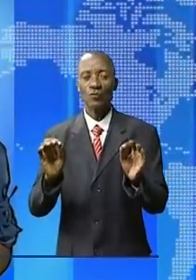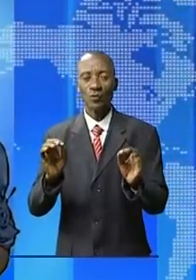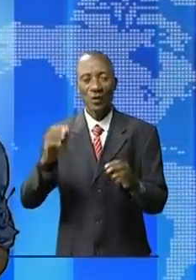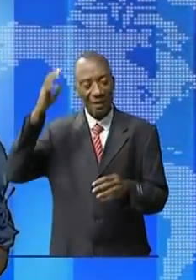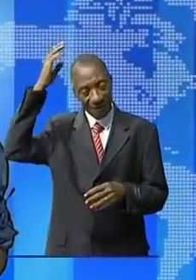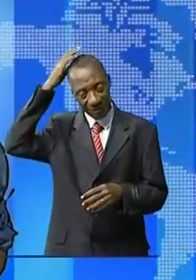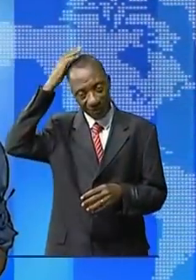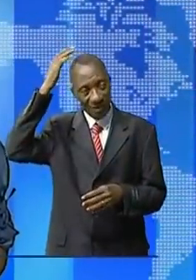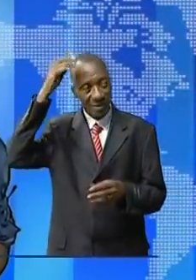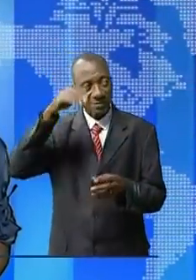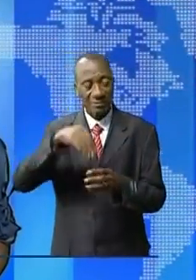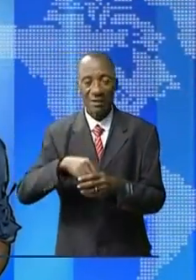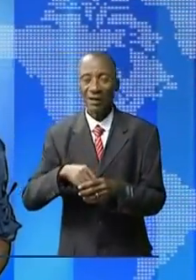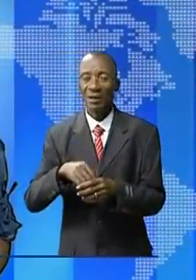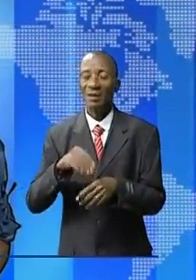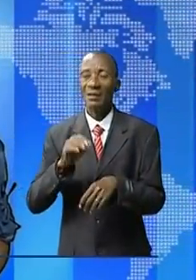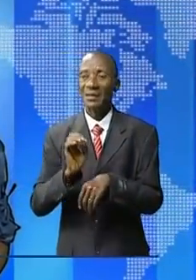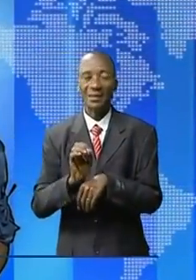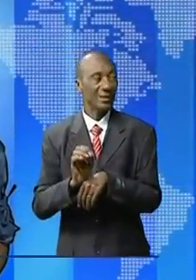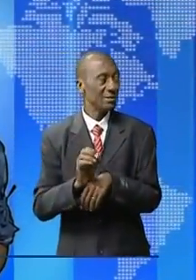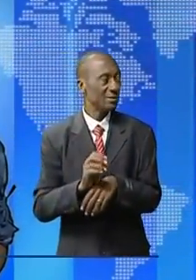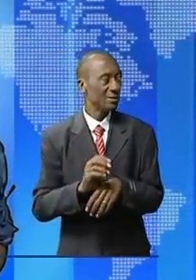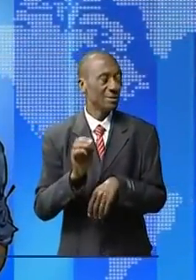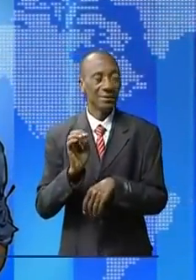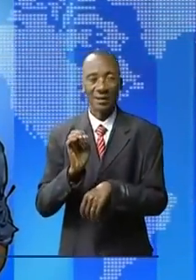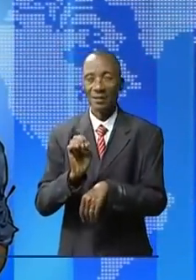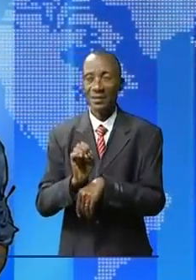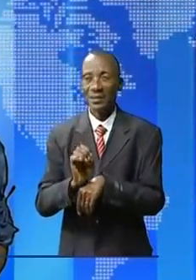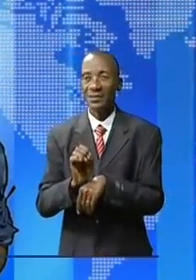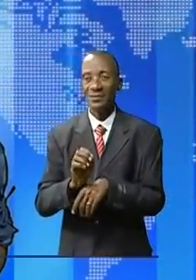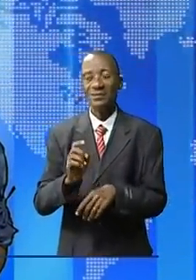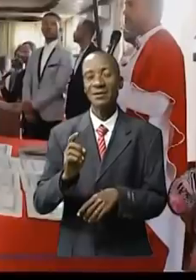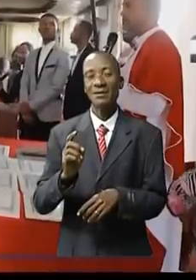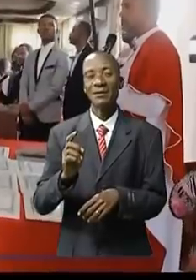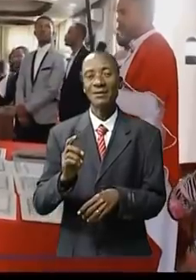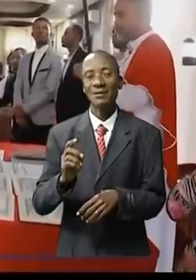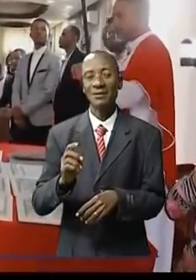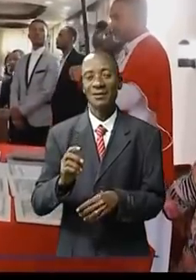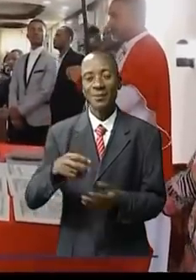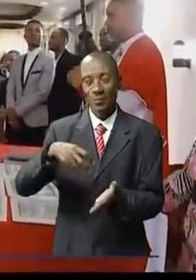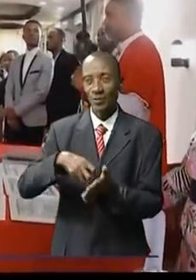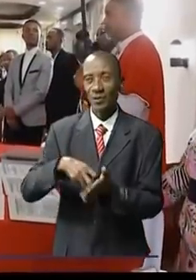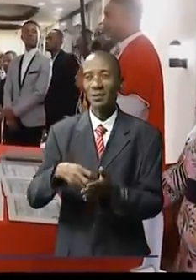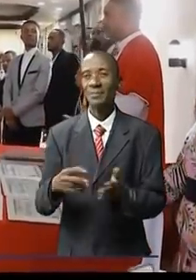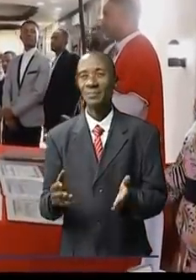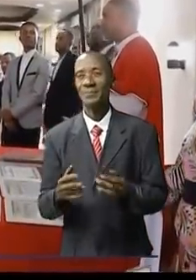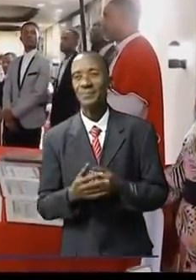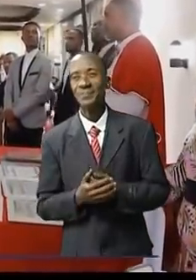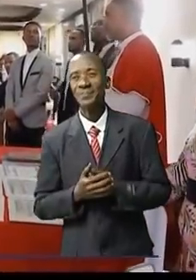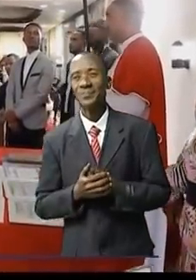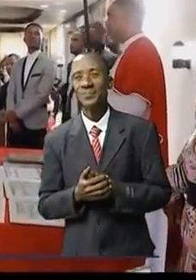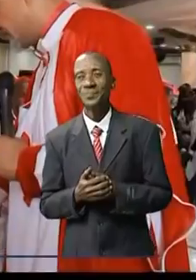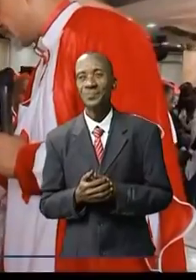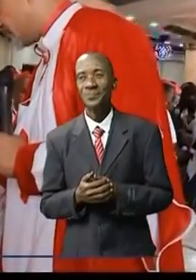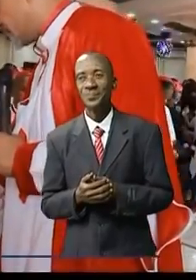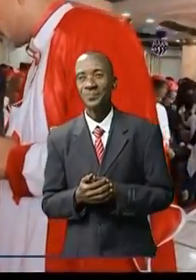été consacrés le week-end dernier, nous dit Fifi Mukundi. Ils sont désormais investis de la